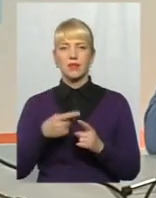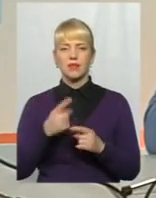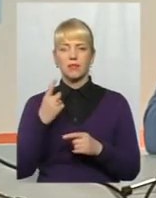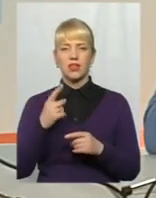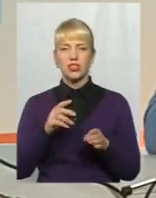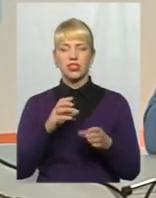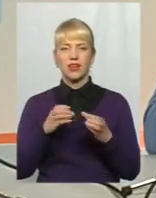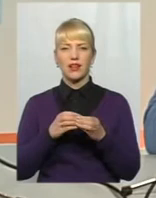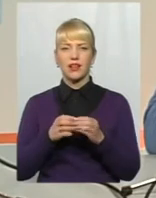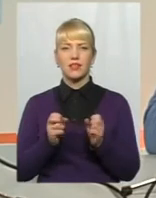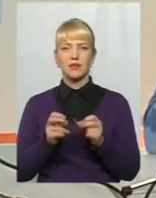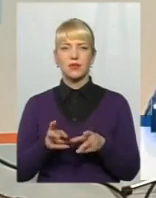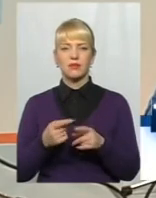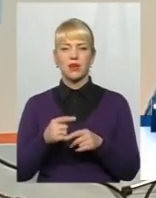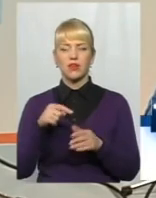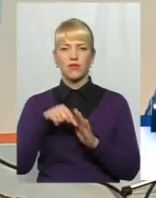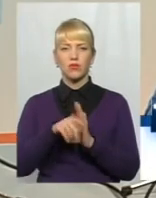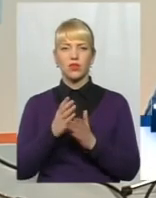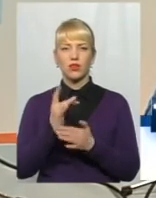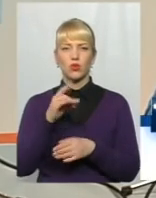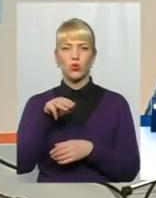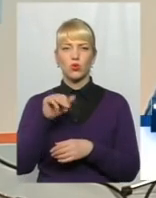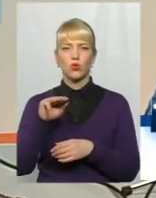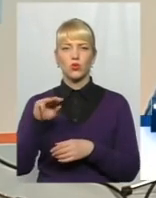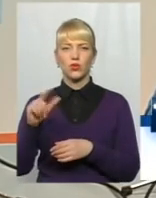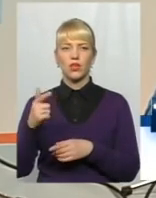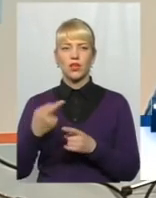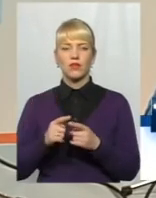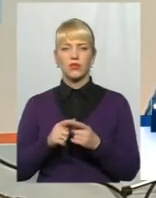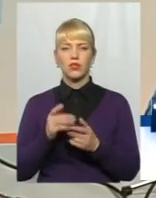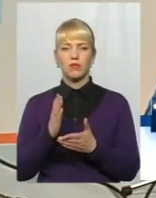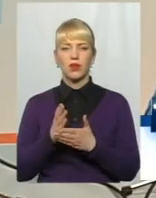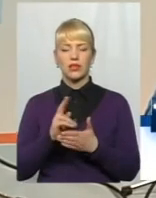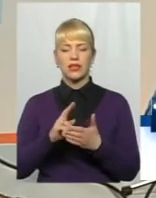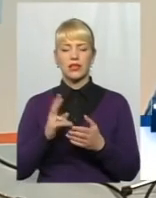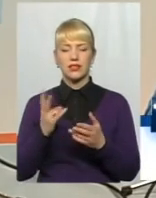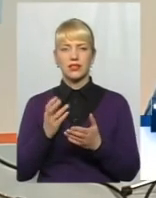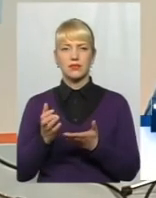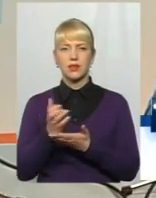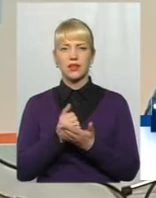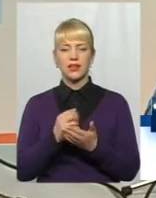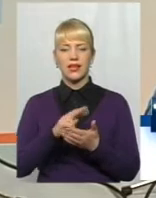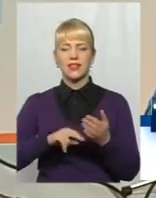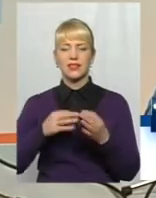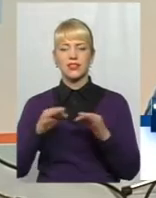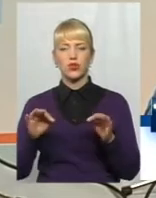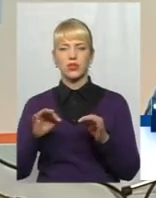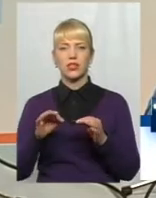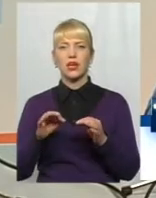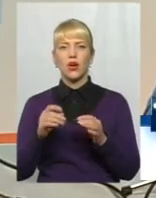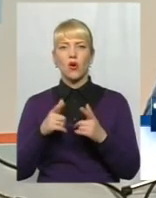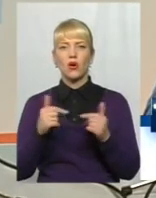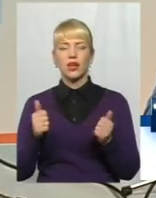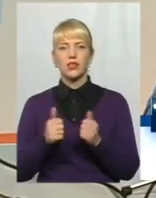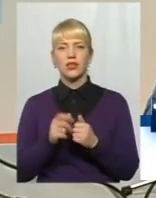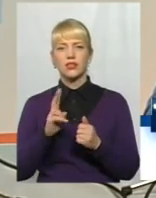небезпеки, містять ртуть, вони мають здаватися тільки ліцензованим організаціям, які мають ліцензії на збирання, перевезення